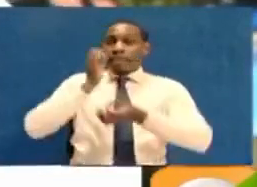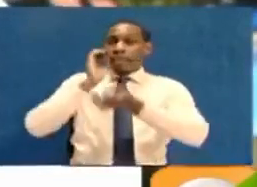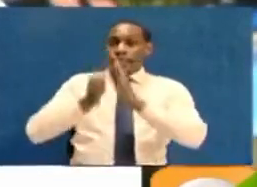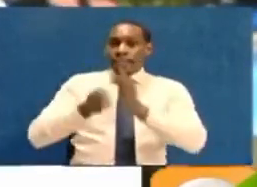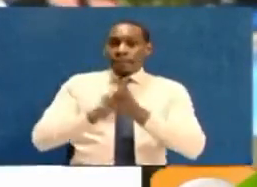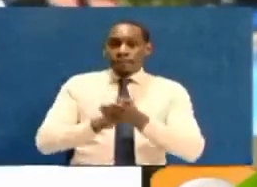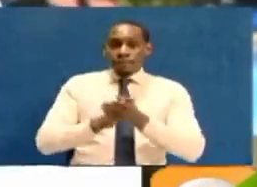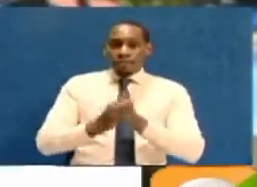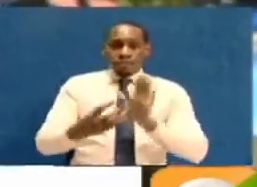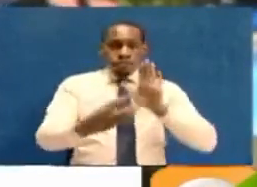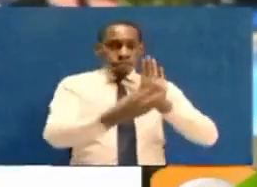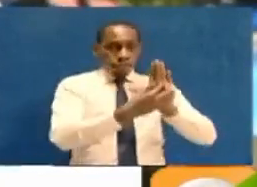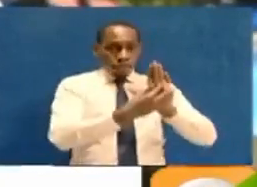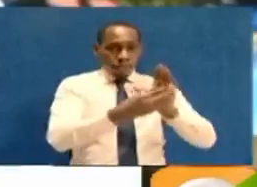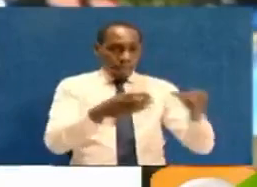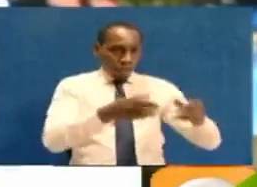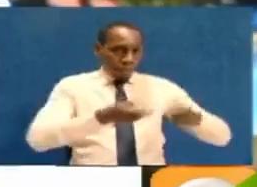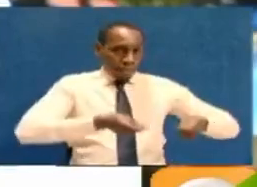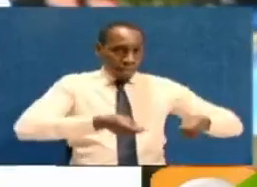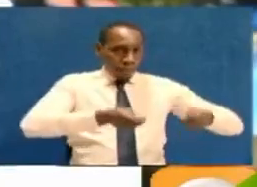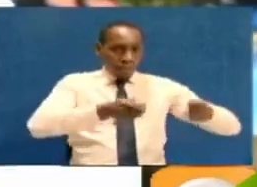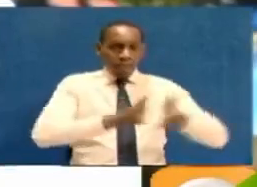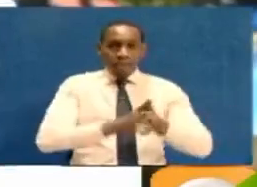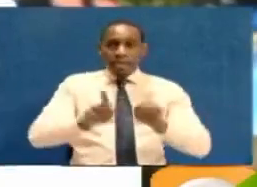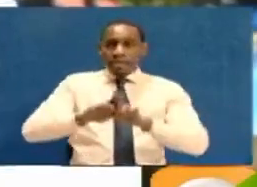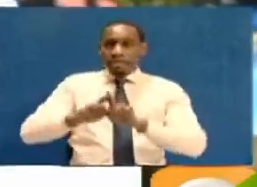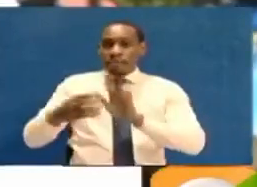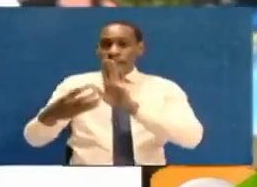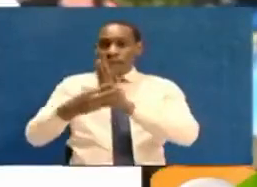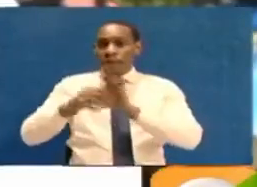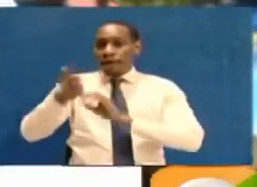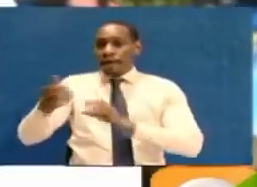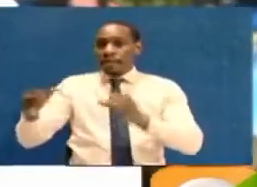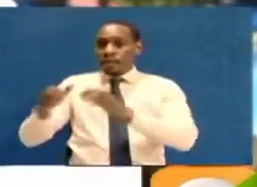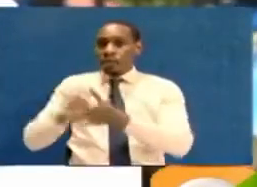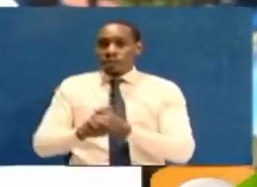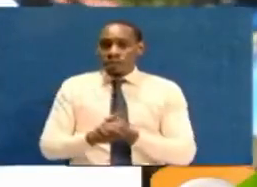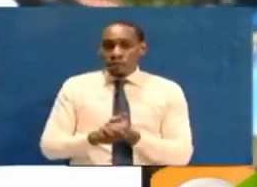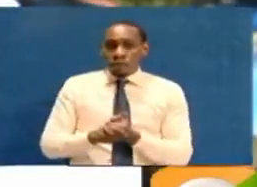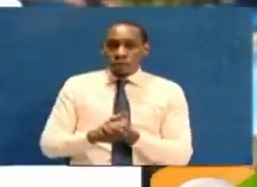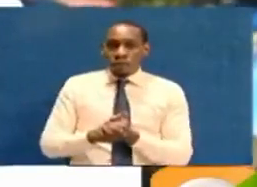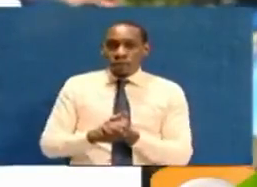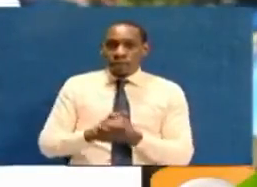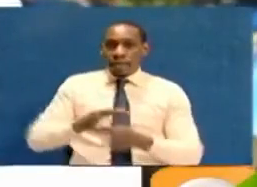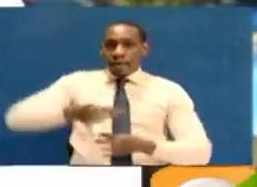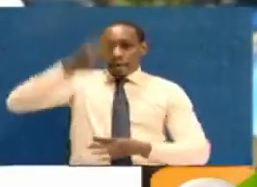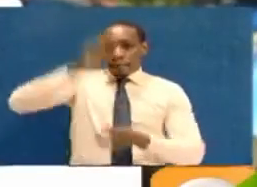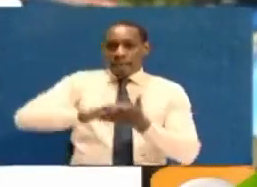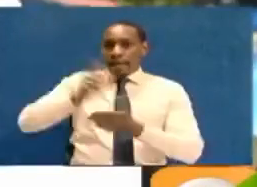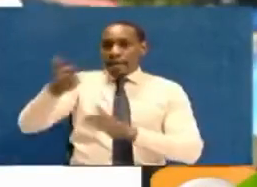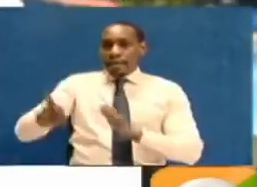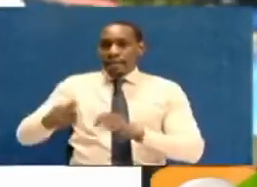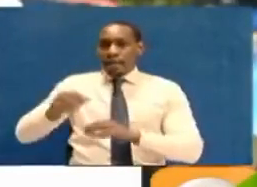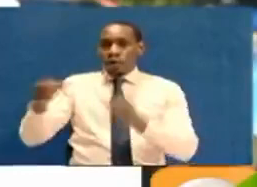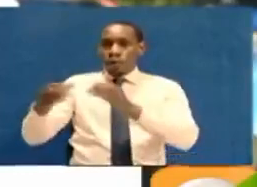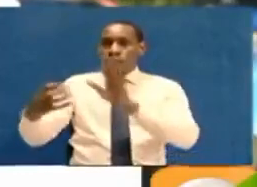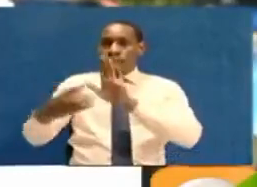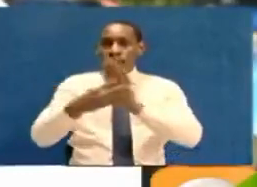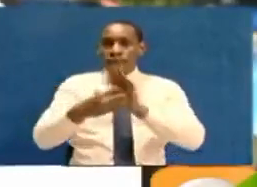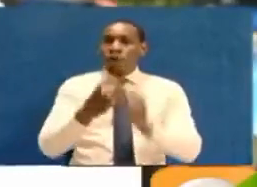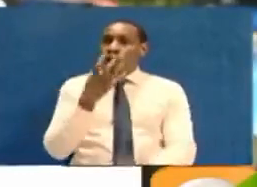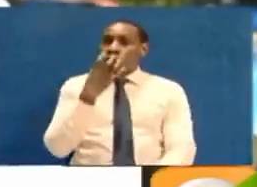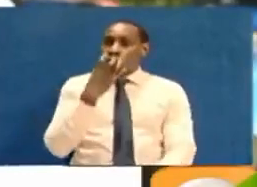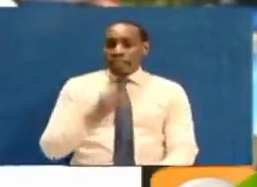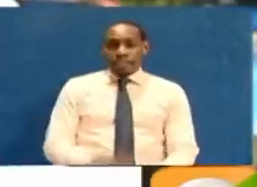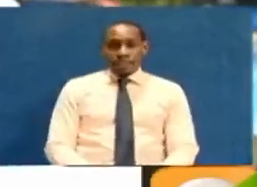kama alama ya chama ni Wilbaro, na ile alama ya chama ingine ni mwavuli, na ile alama ya chama ingine ni